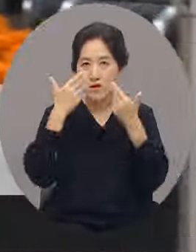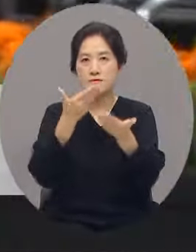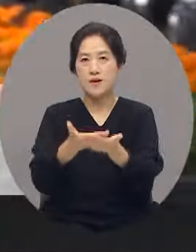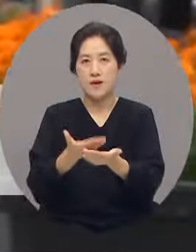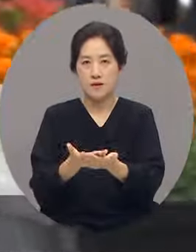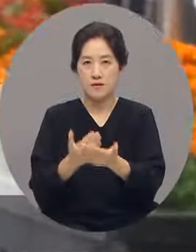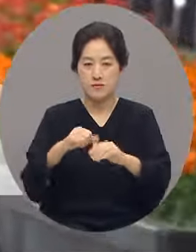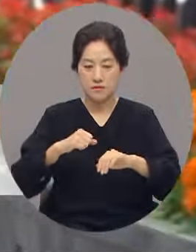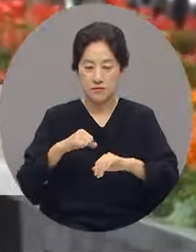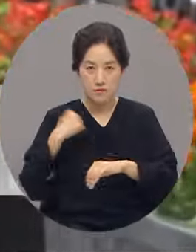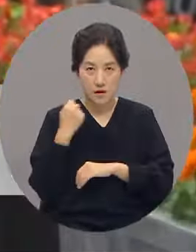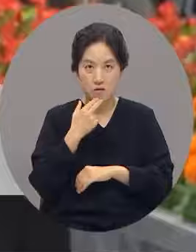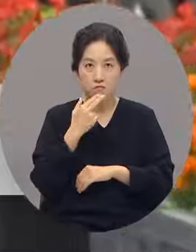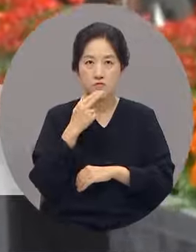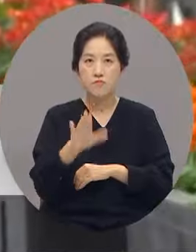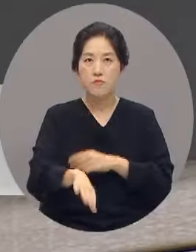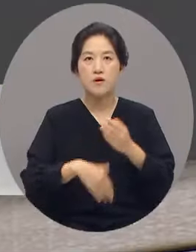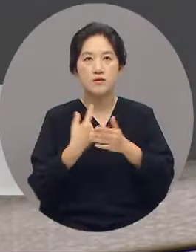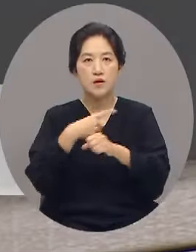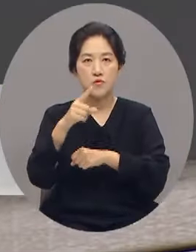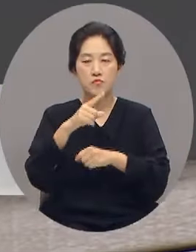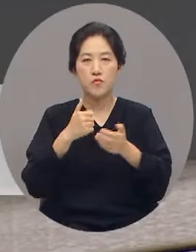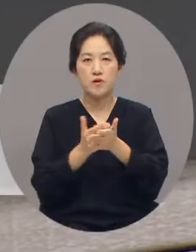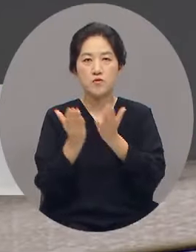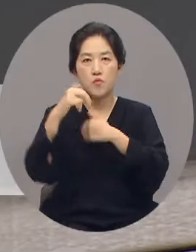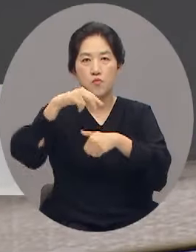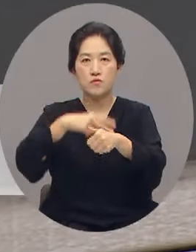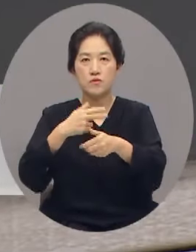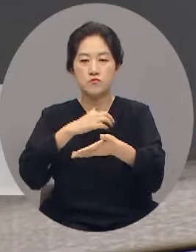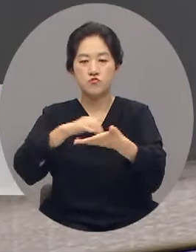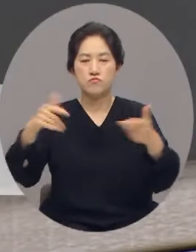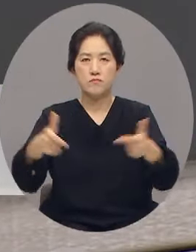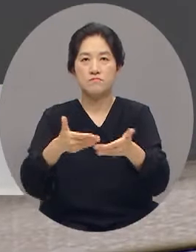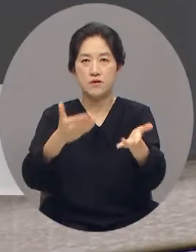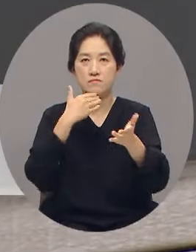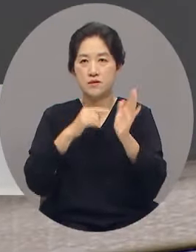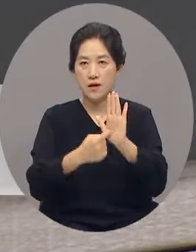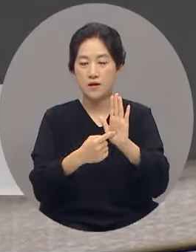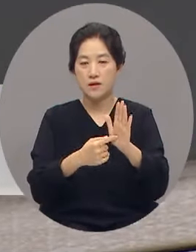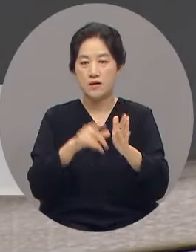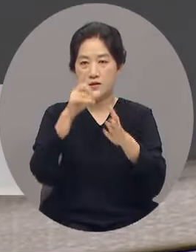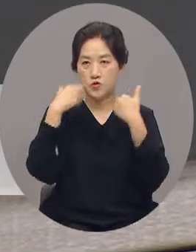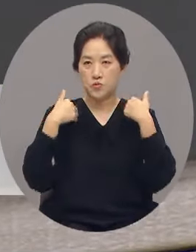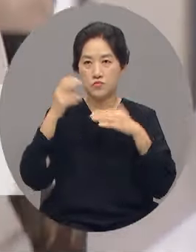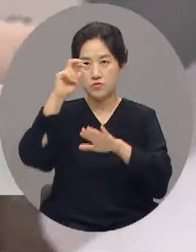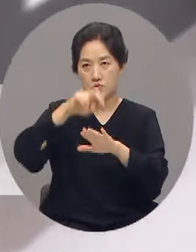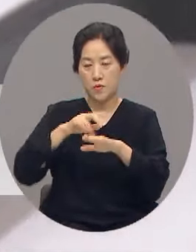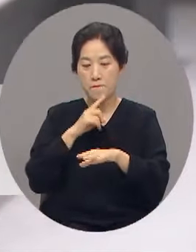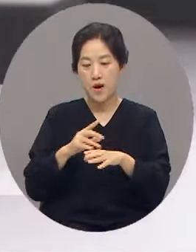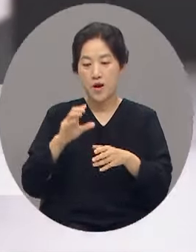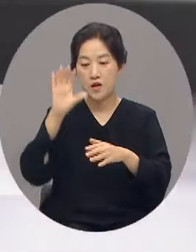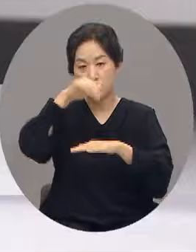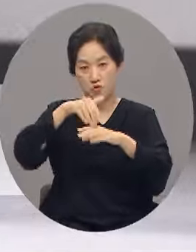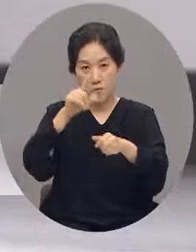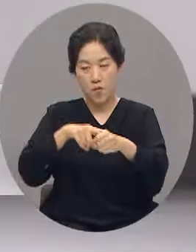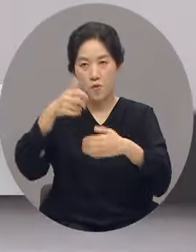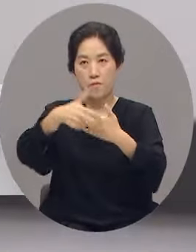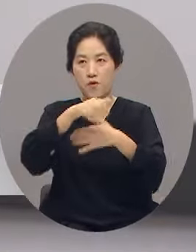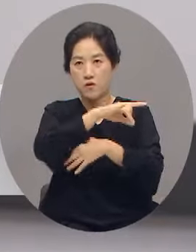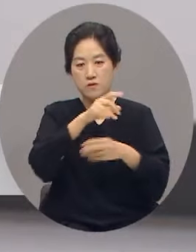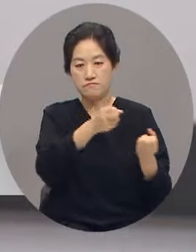전공이 정원을 줄일 수 있다고 통보한 것으로 확인됐습니다 정부와 의료계 등에 따르면 각 수련 병원을 통보한